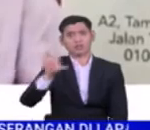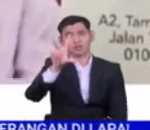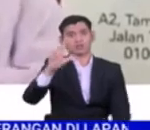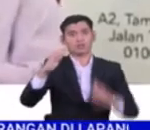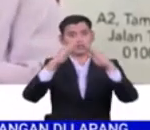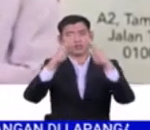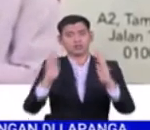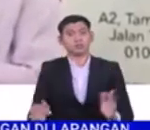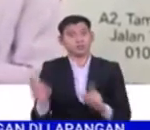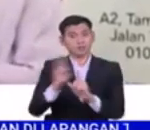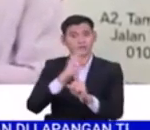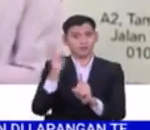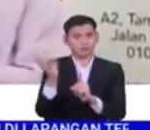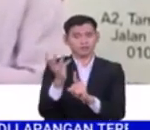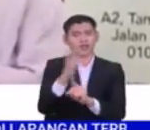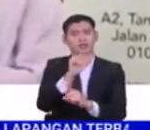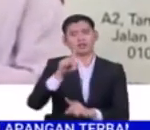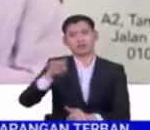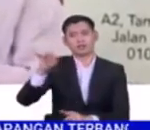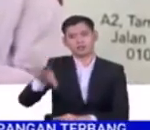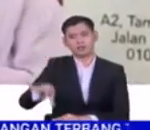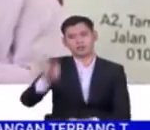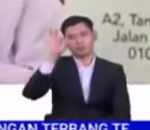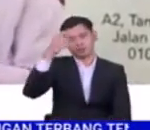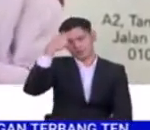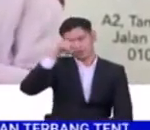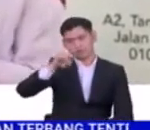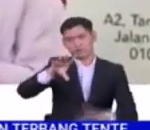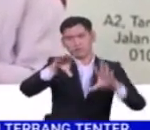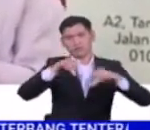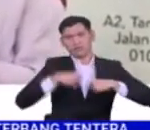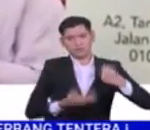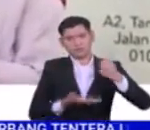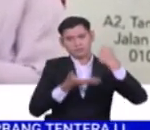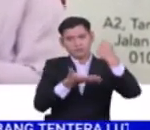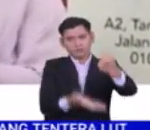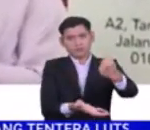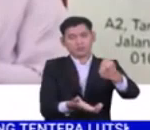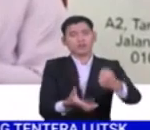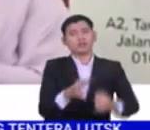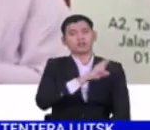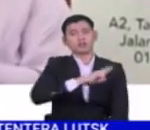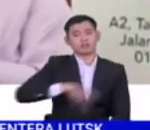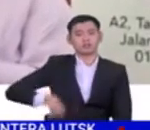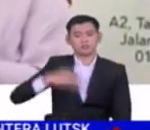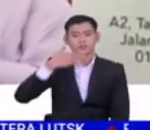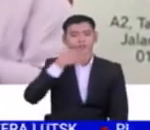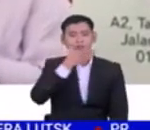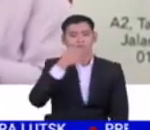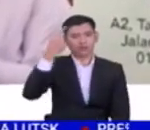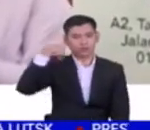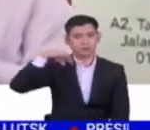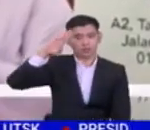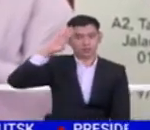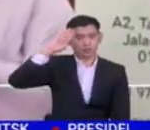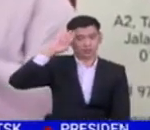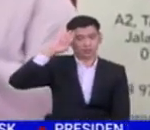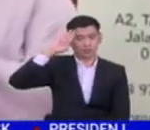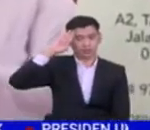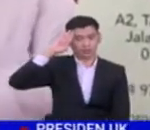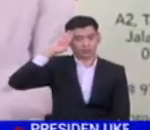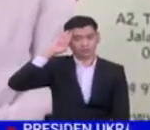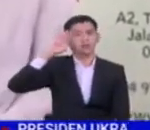buah Rumah Kebajikan dan karya Arai dipilih bagi menerima sumbangan itu wajahmu di playstore Chairul